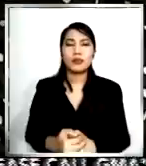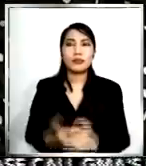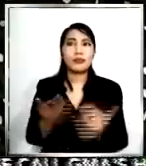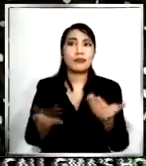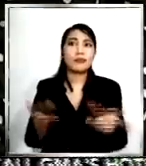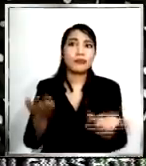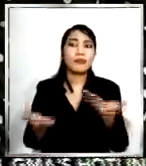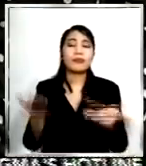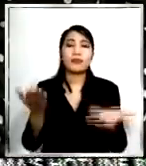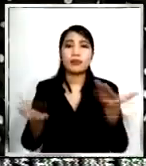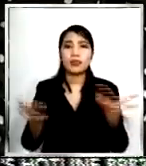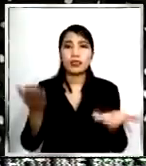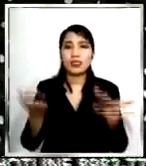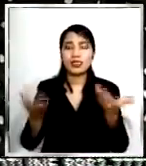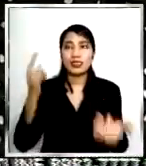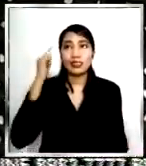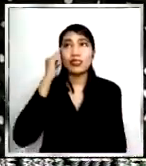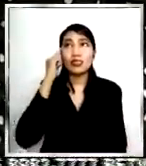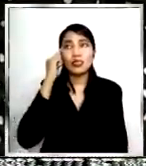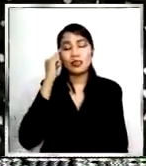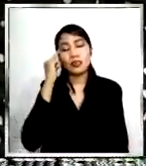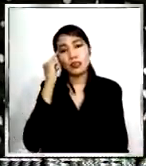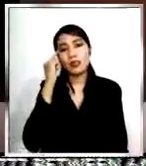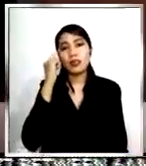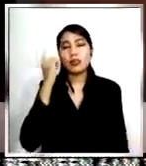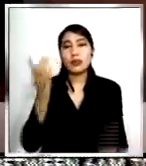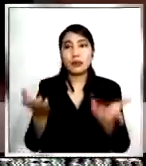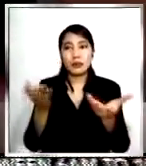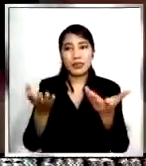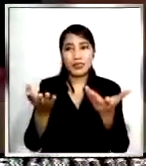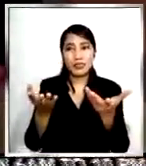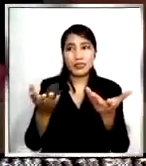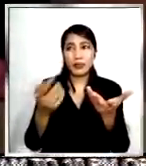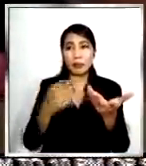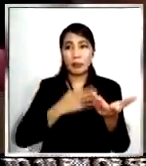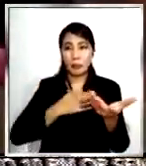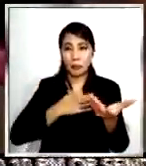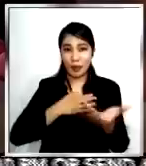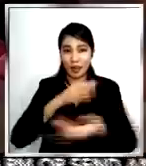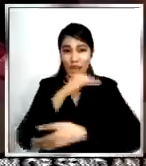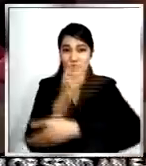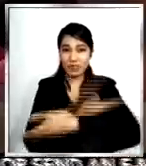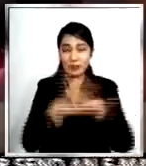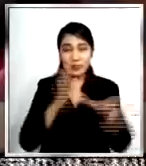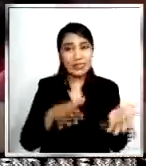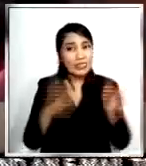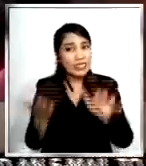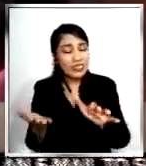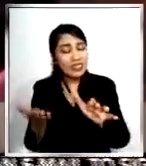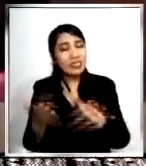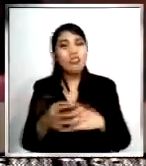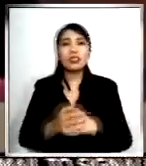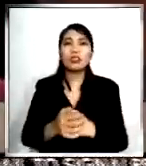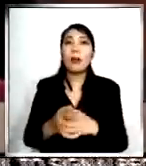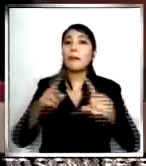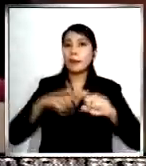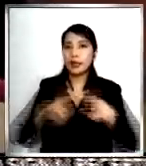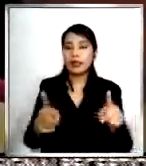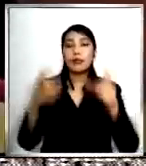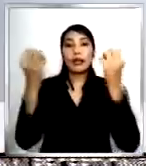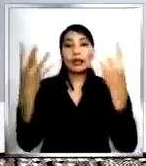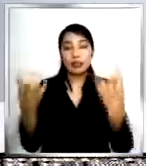sa tingin ko mawawala na yung anak ko. Pero mas marami naman sa kanilang mga batang pasyente ang